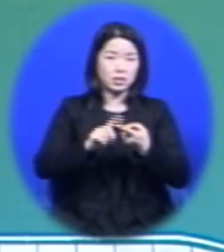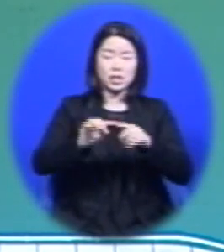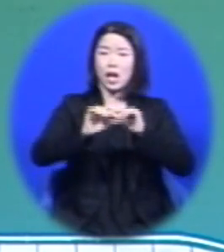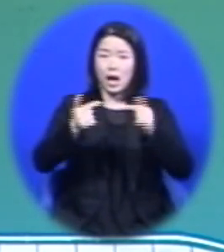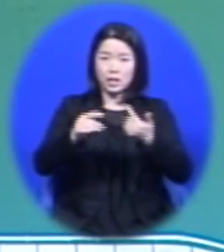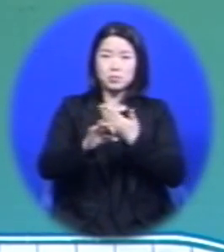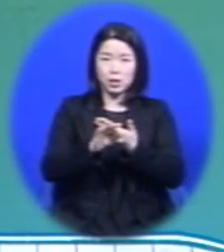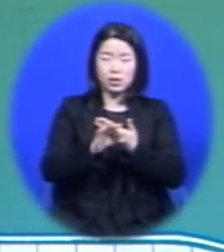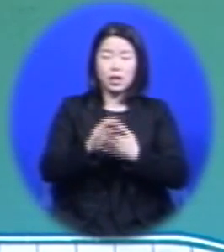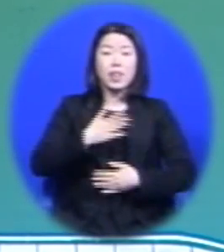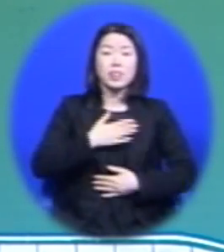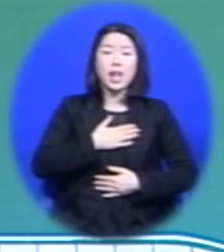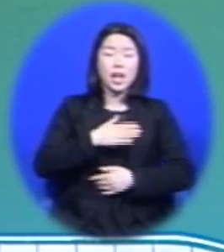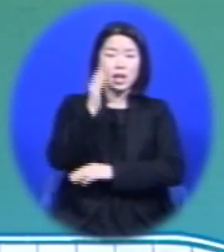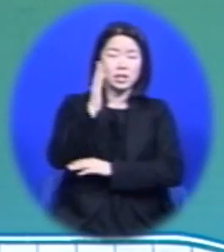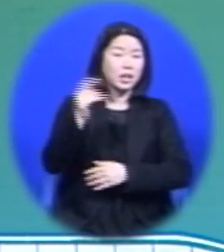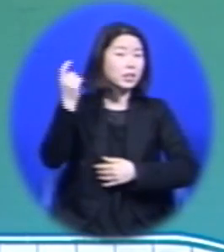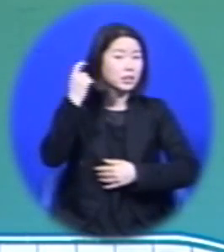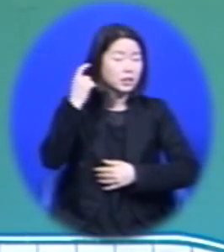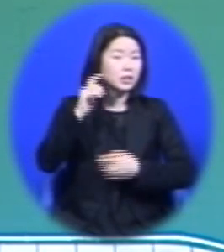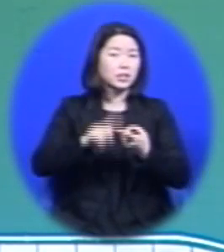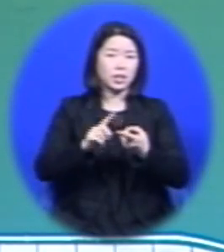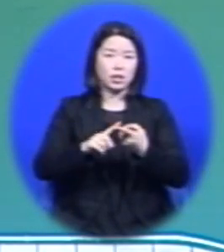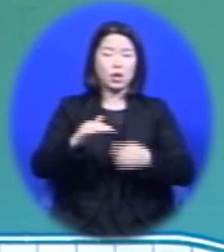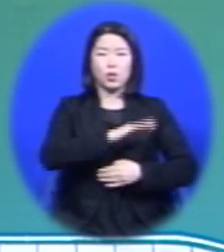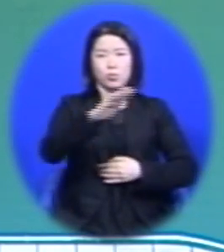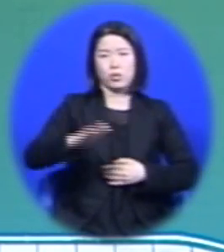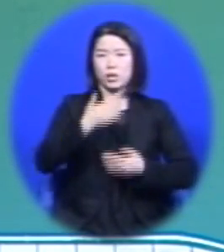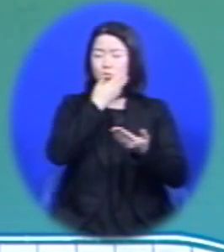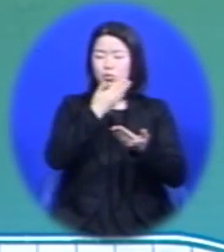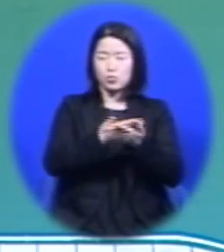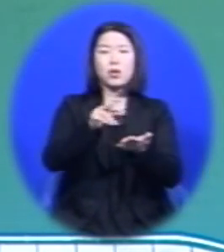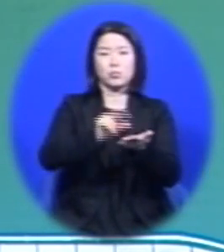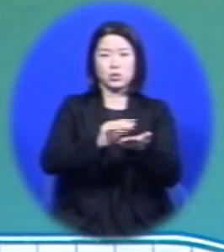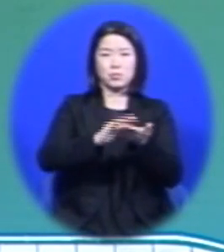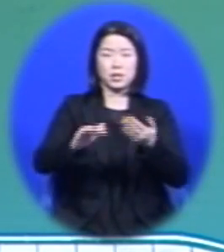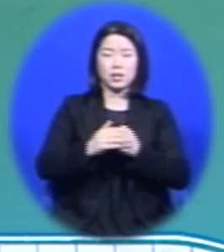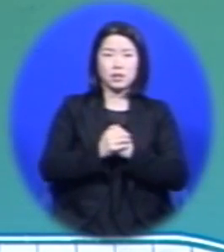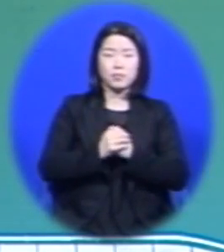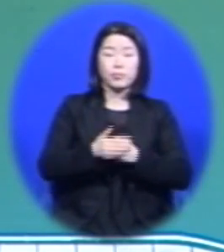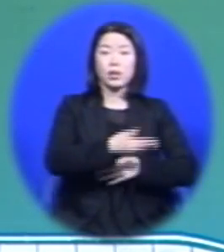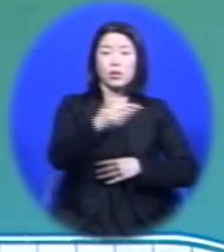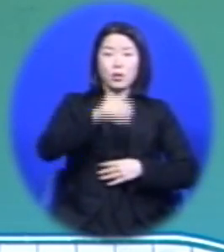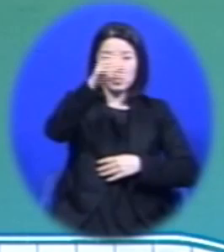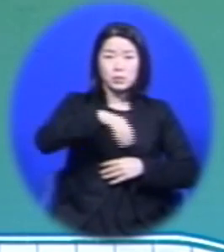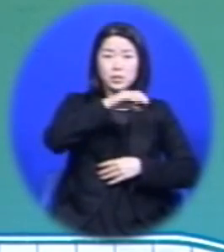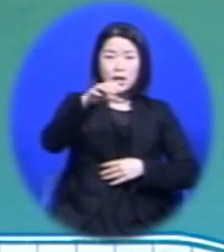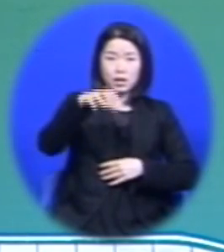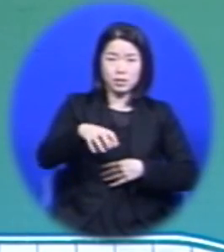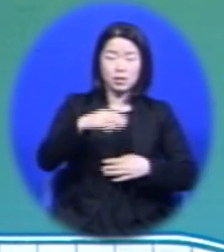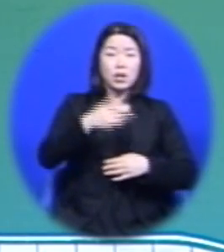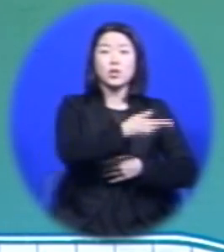아니면 내 이야기를 듣는 건지가 우리에게 숙제입니다. 여러분은 십자가에서 여러분에게